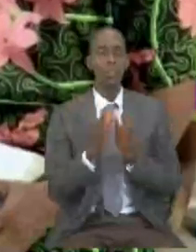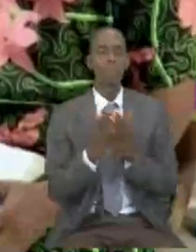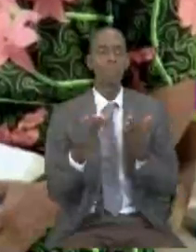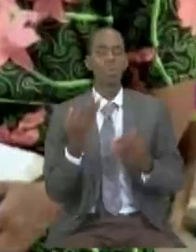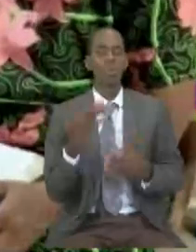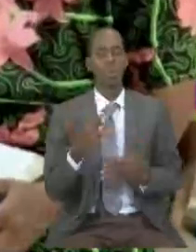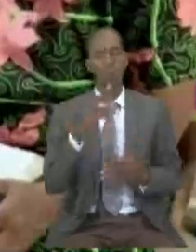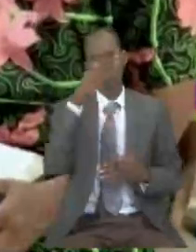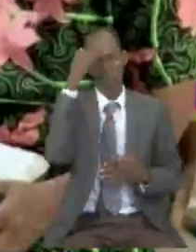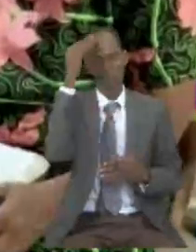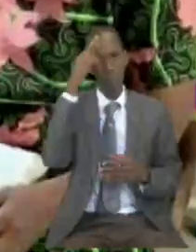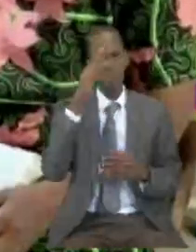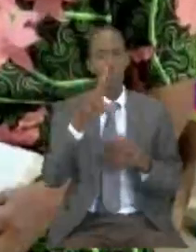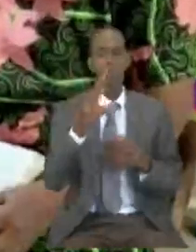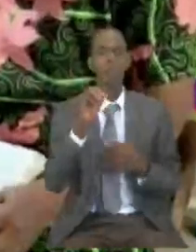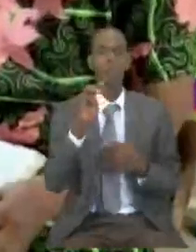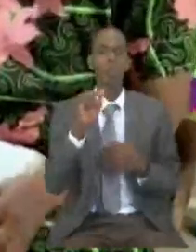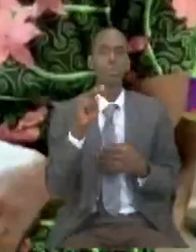Allons au